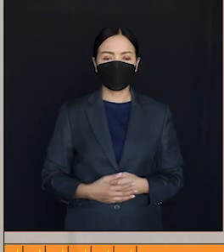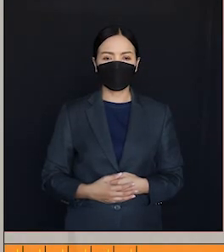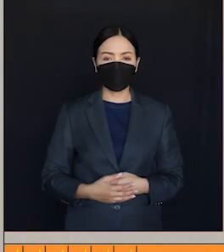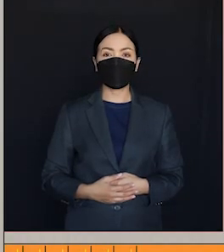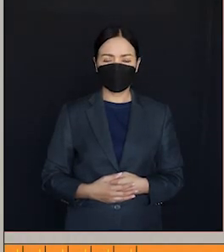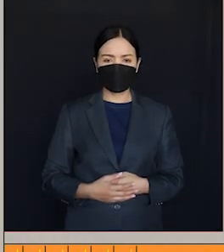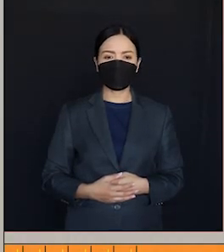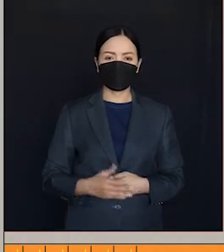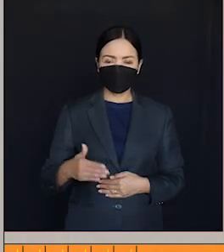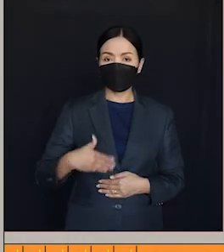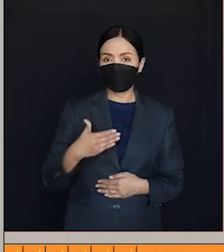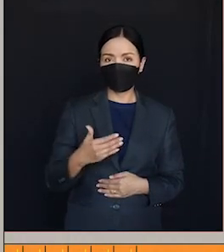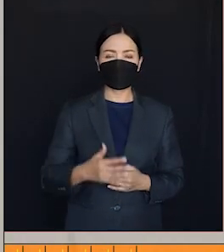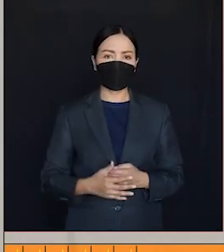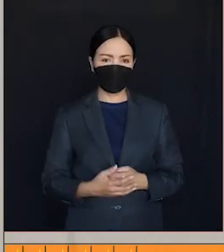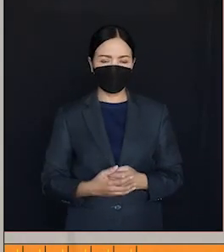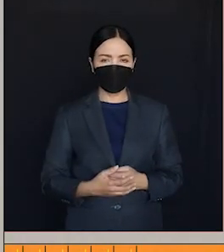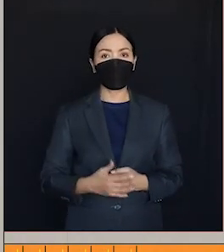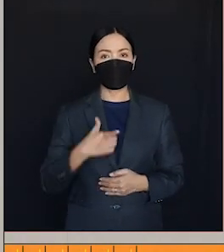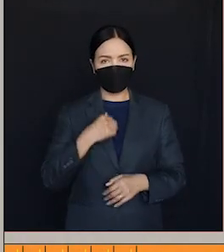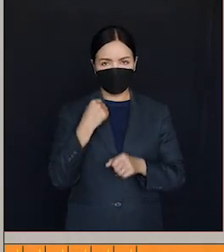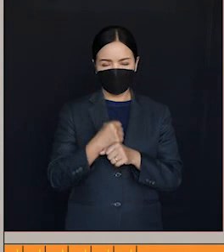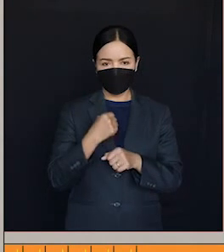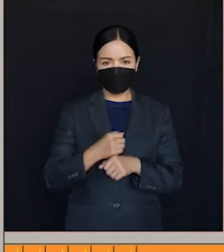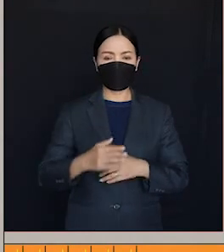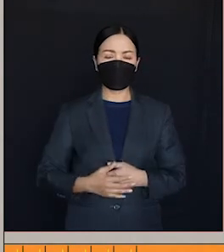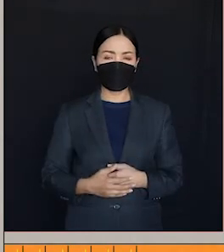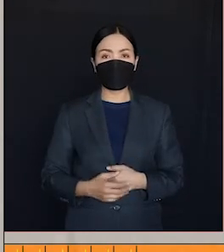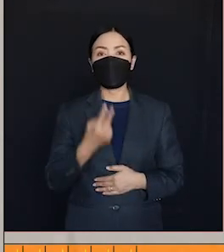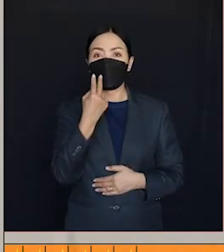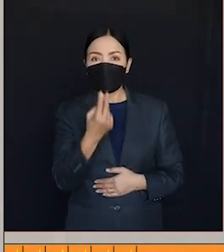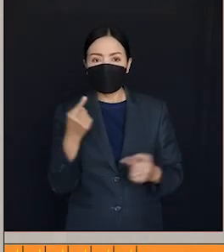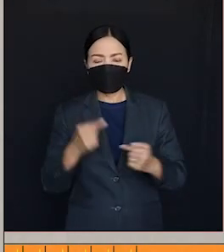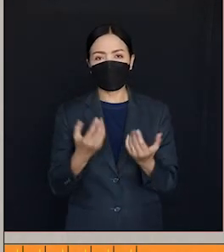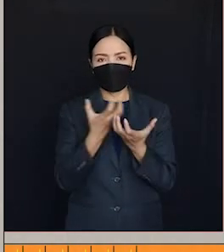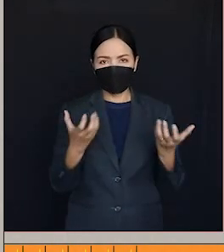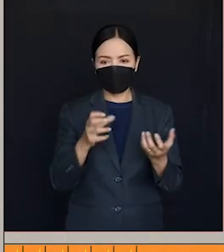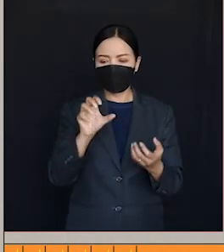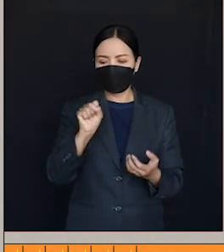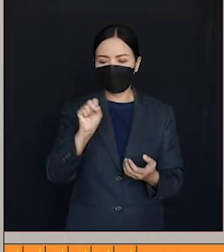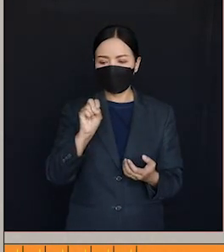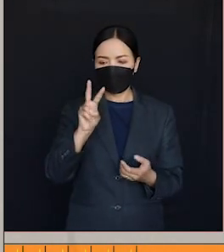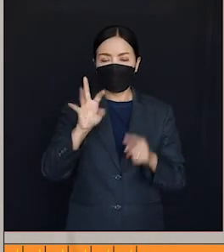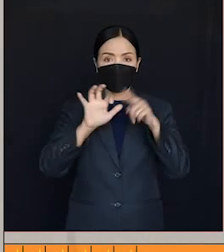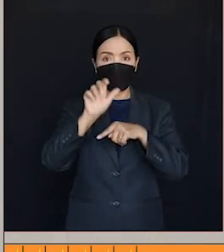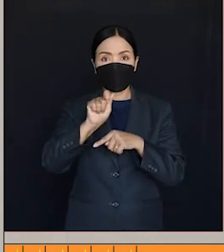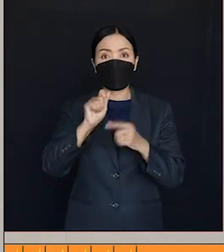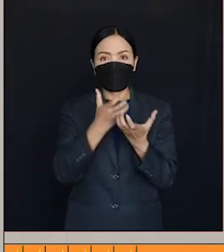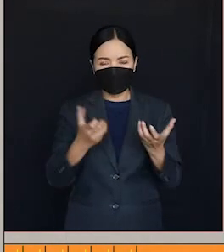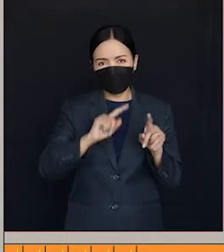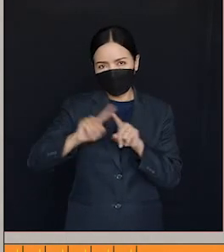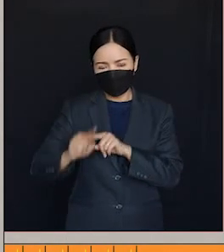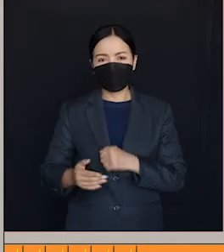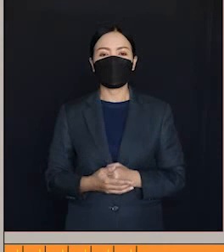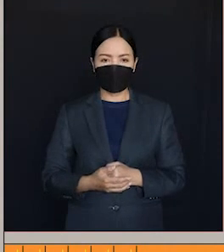ต่อมาเนี่ยสิ่งที่เราทำกันอยู่เนี่ยเราดูเรื่องของสื่อต่างๆเช่นสื่อดิ